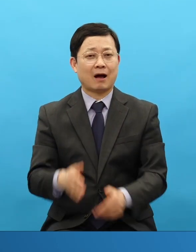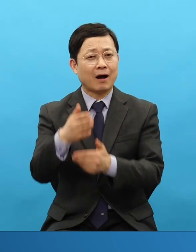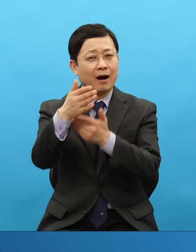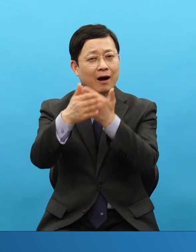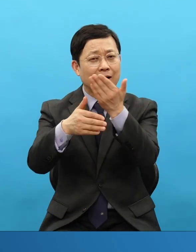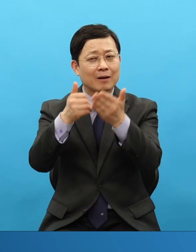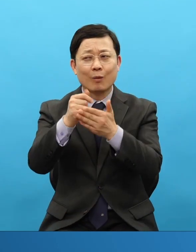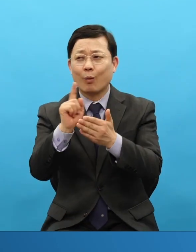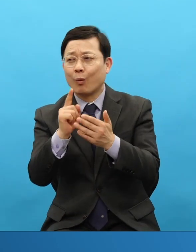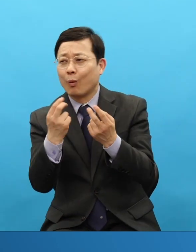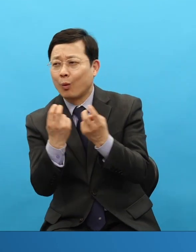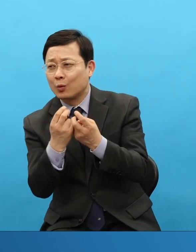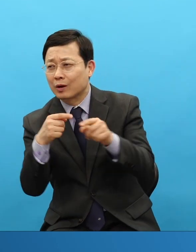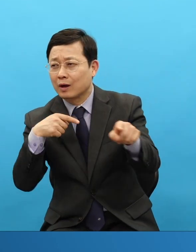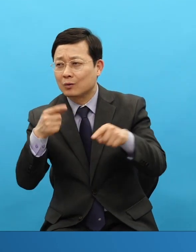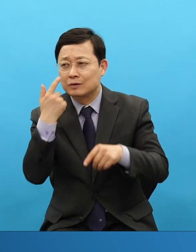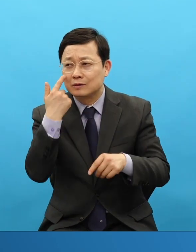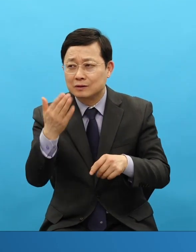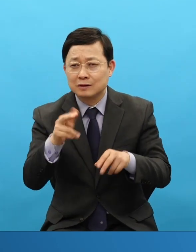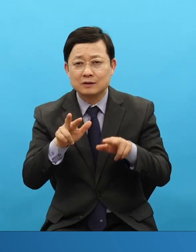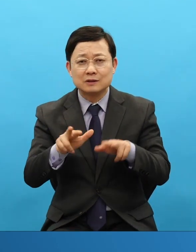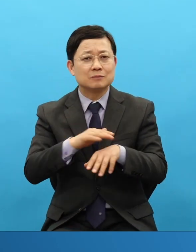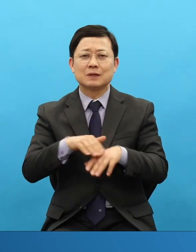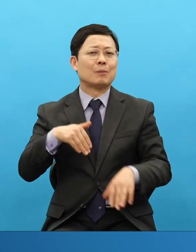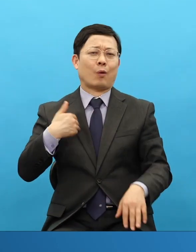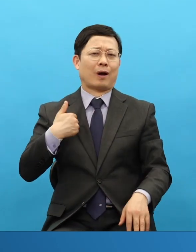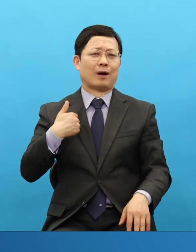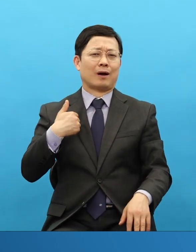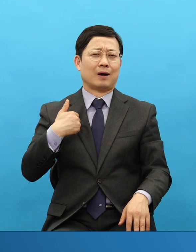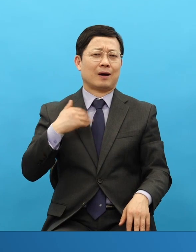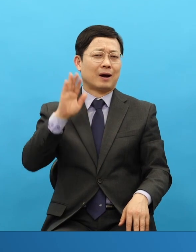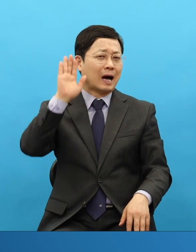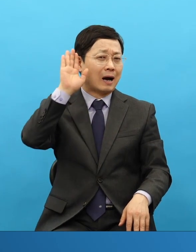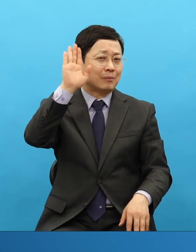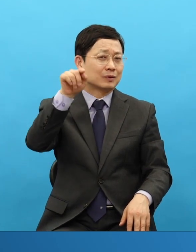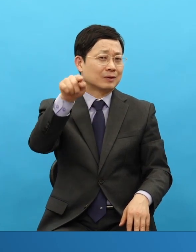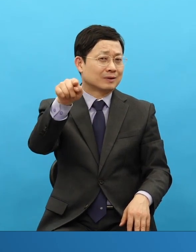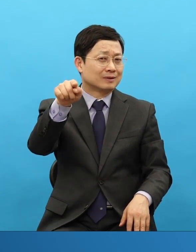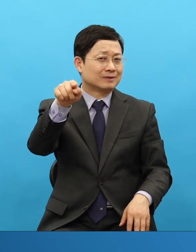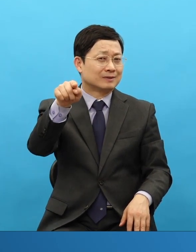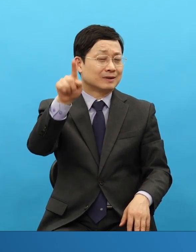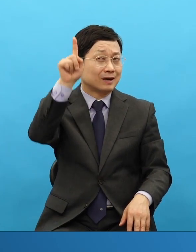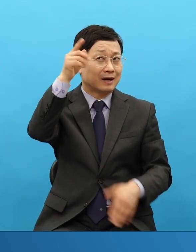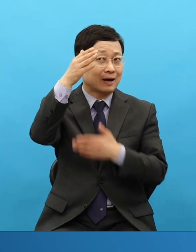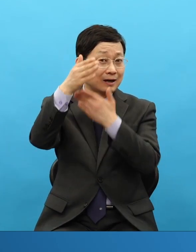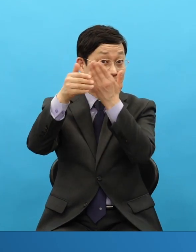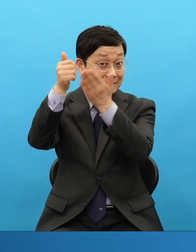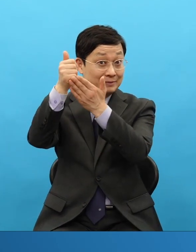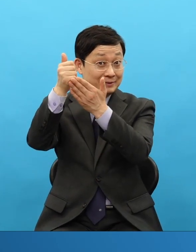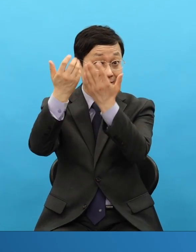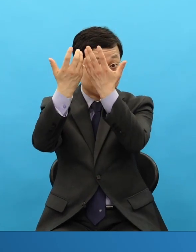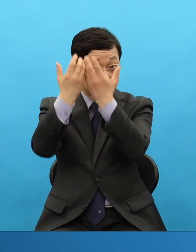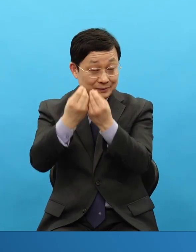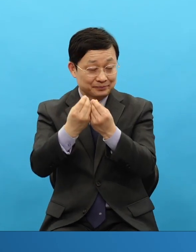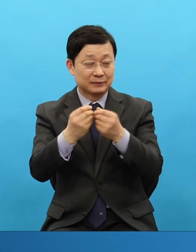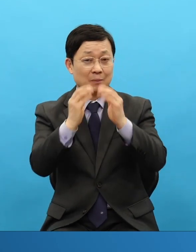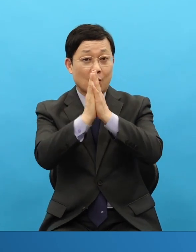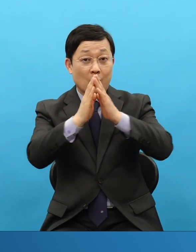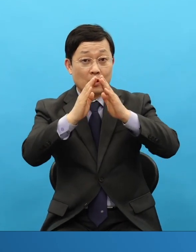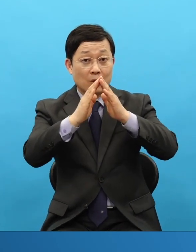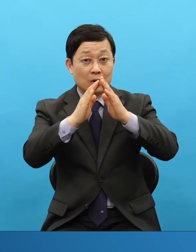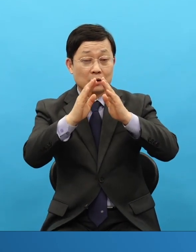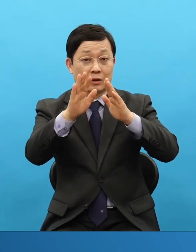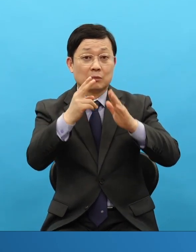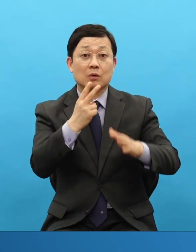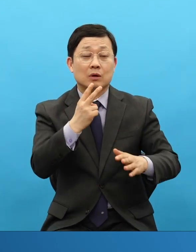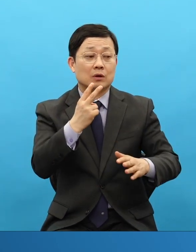벌이실지 그는 모릅니다. And what work God will do, we do not know. 하나님이 노예로 간 모세를 총리 세울